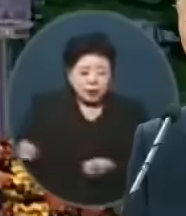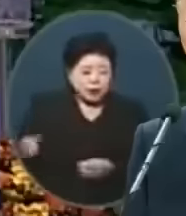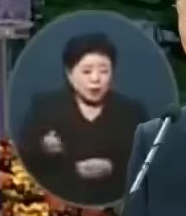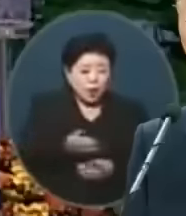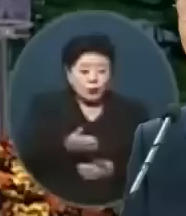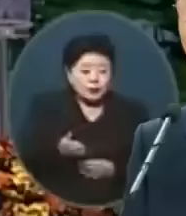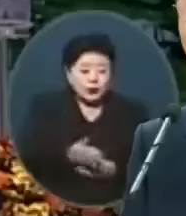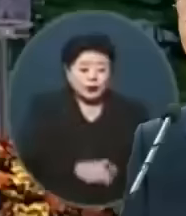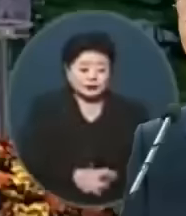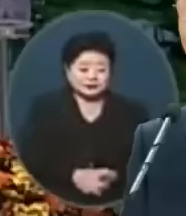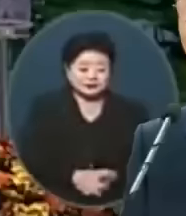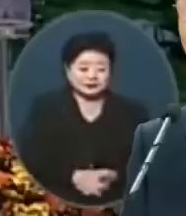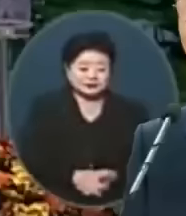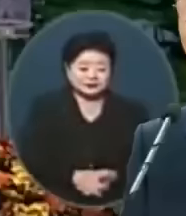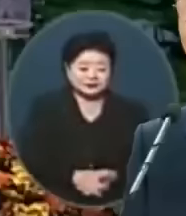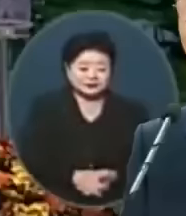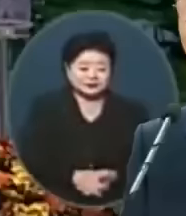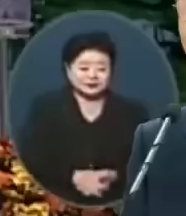없나니